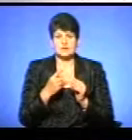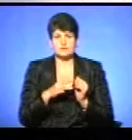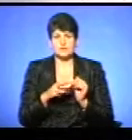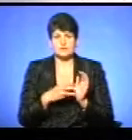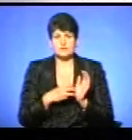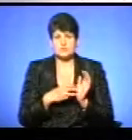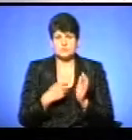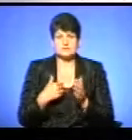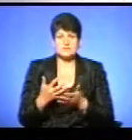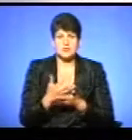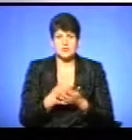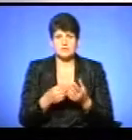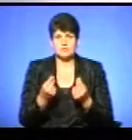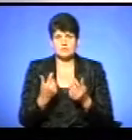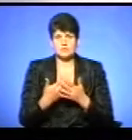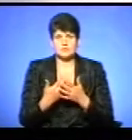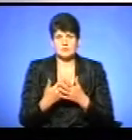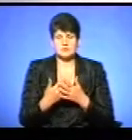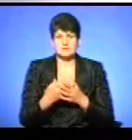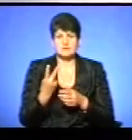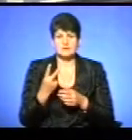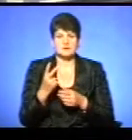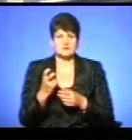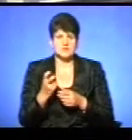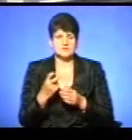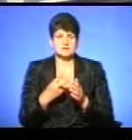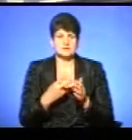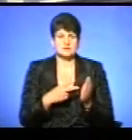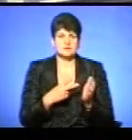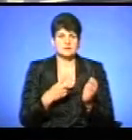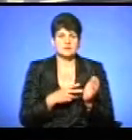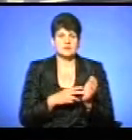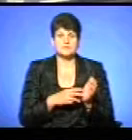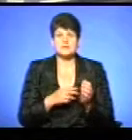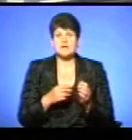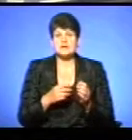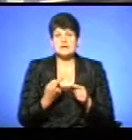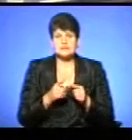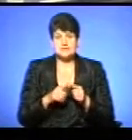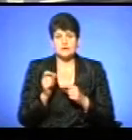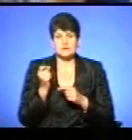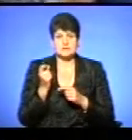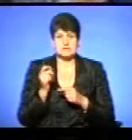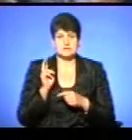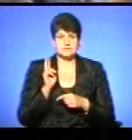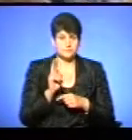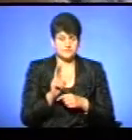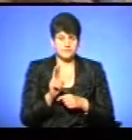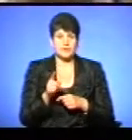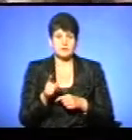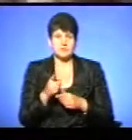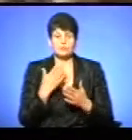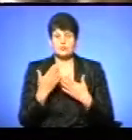от збираємо коштів біля 2 200 – 2 700. Це тролейбус, який їздить 11-тим маршрутом. Ми